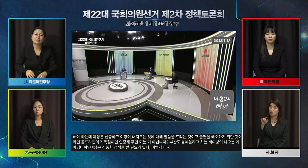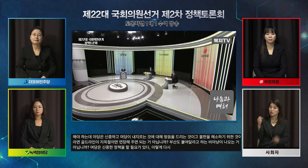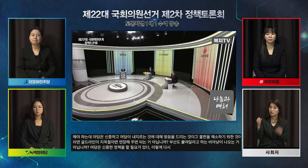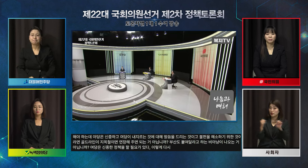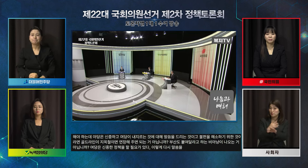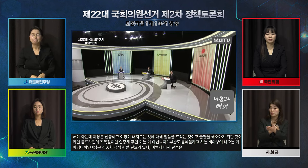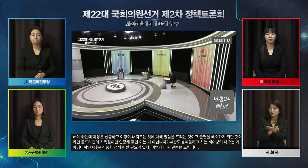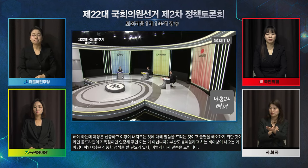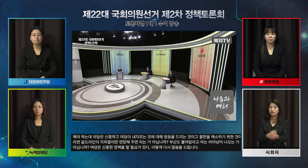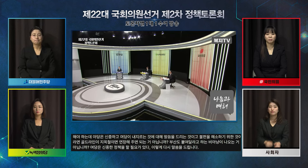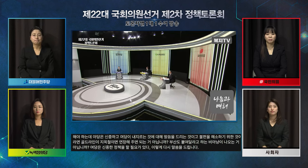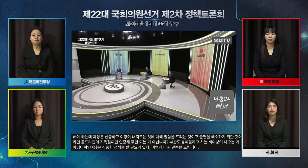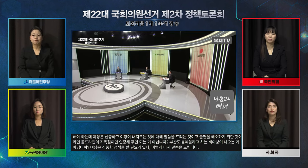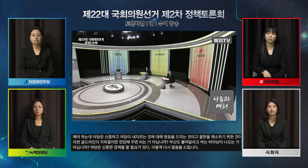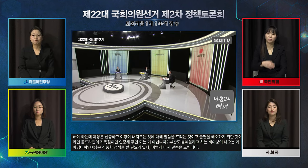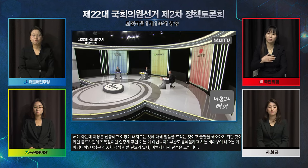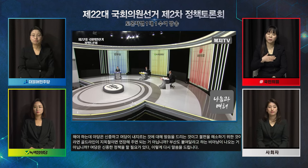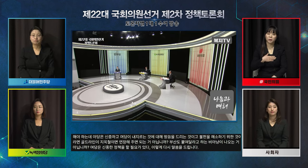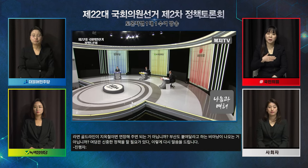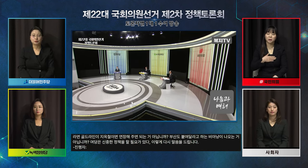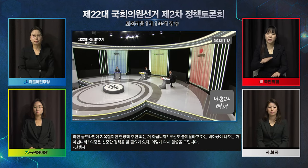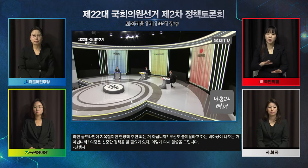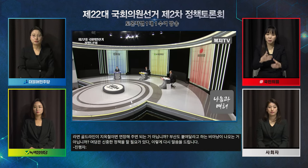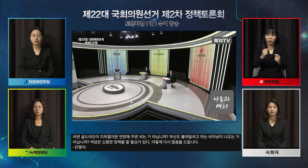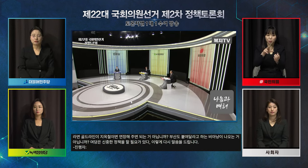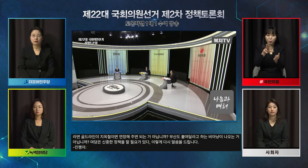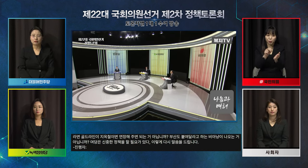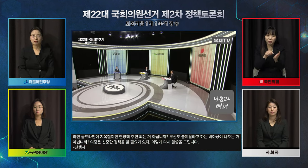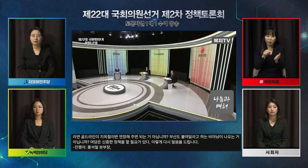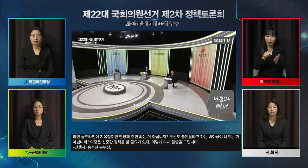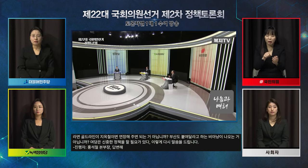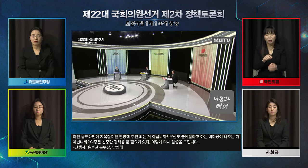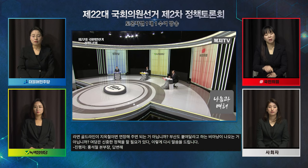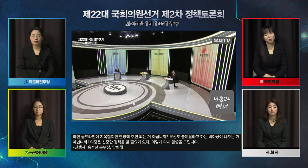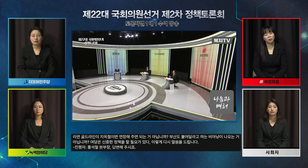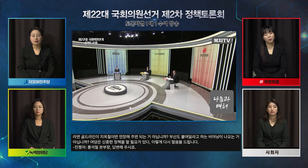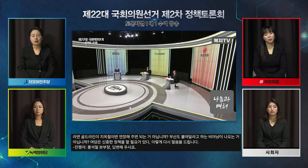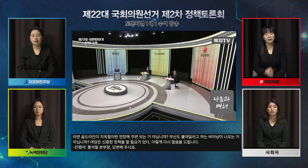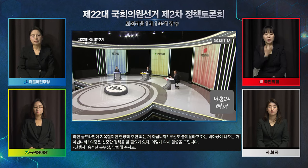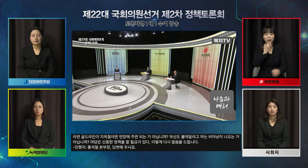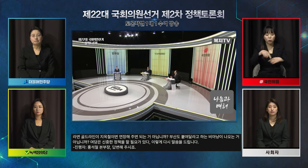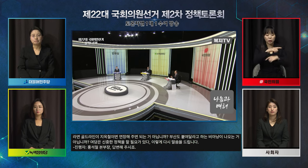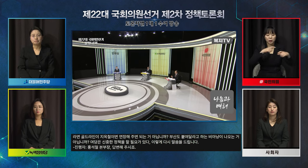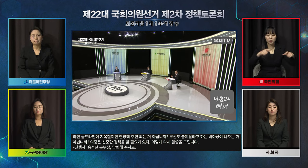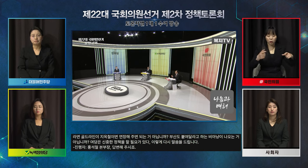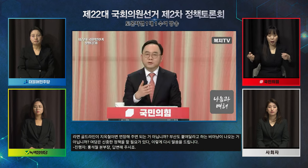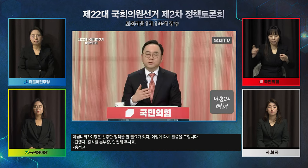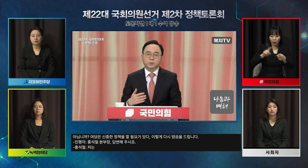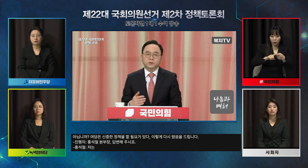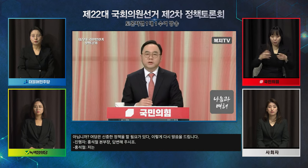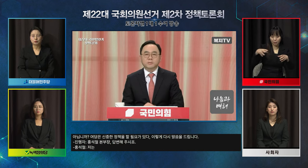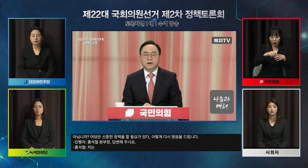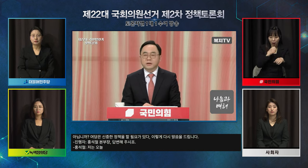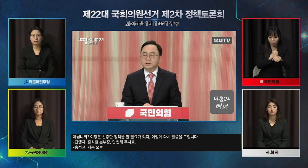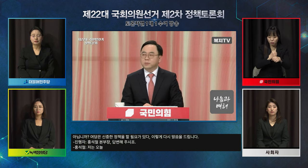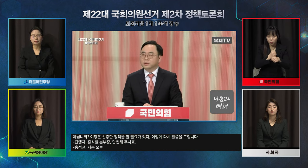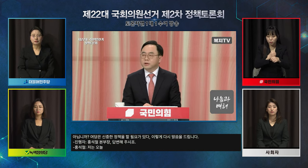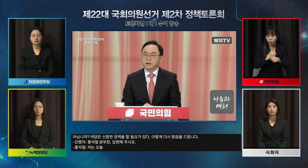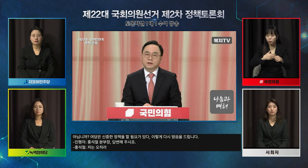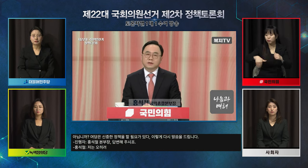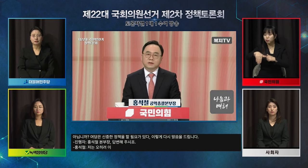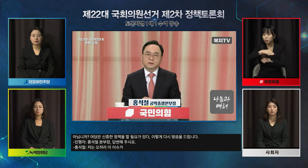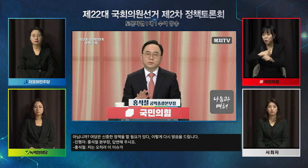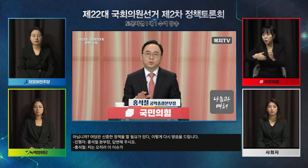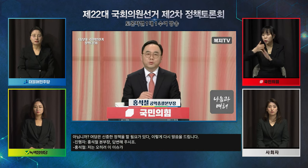답변해 주시죠. 저는 오히려 이 이슈가 수도권을 편입하겠다고 하는 그런 인적 도시들이 많아지다